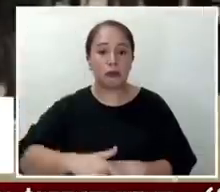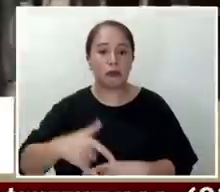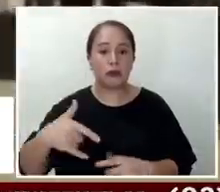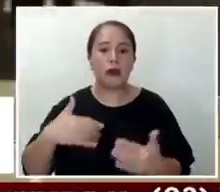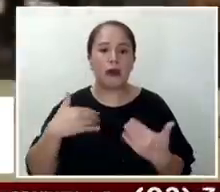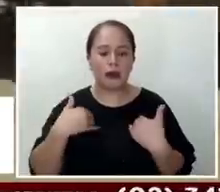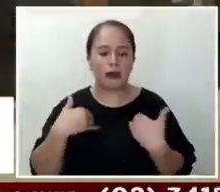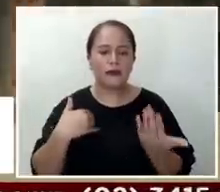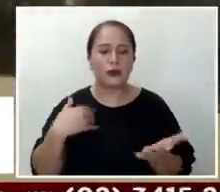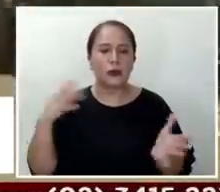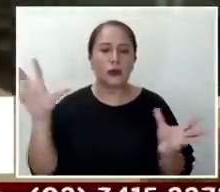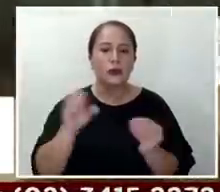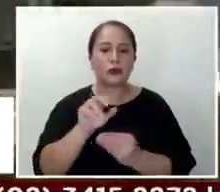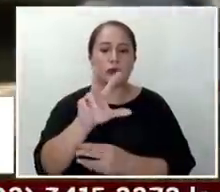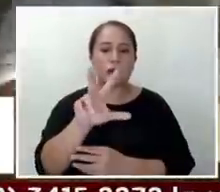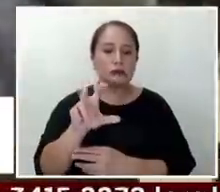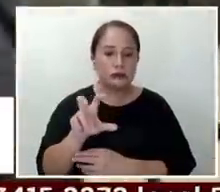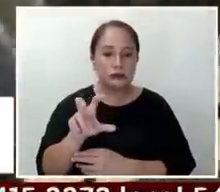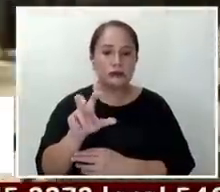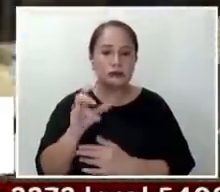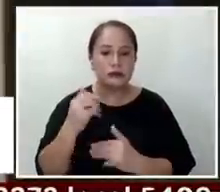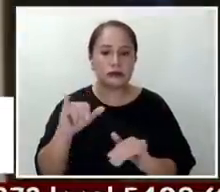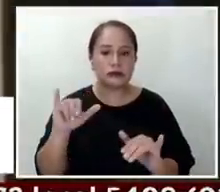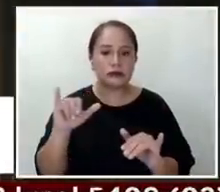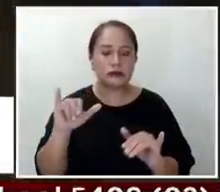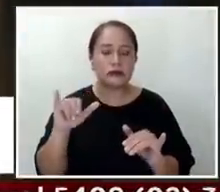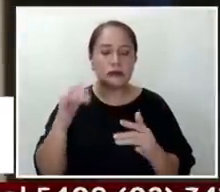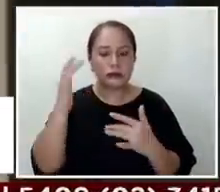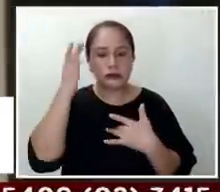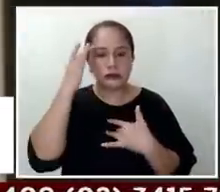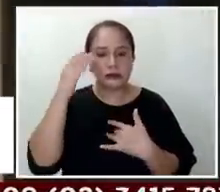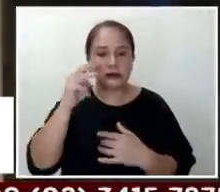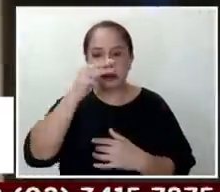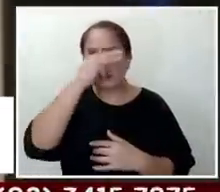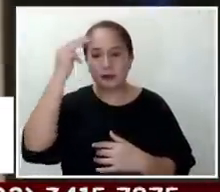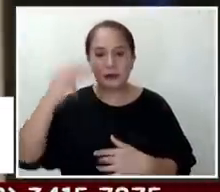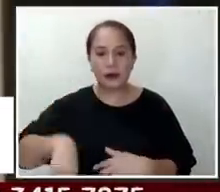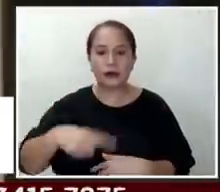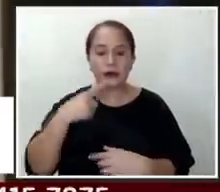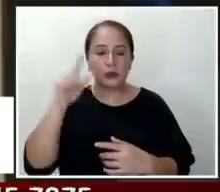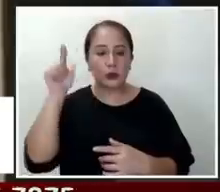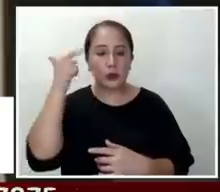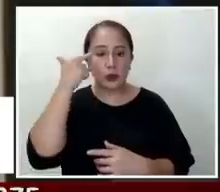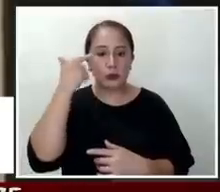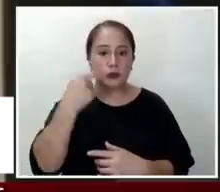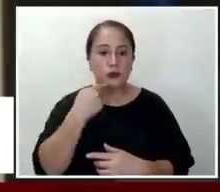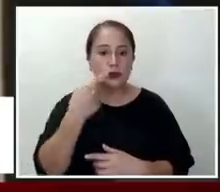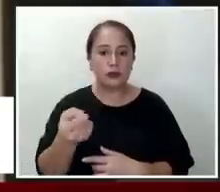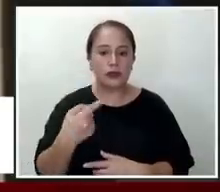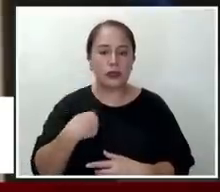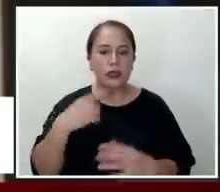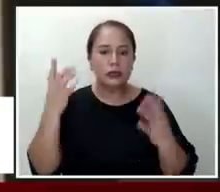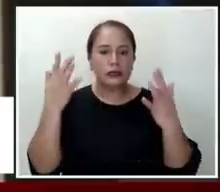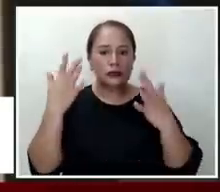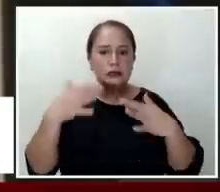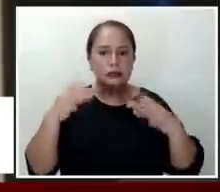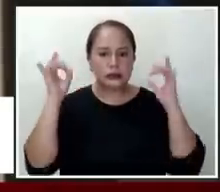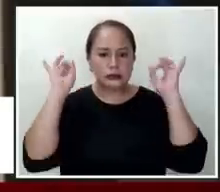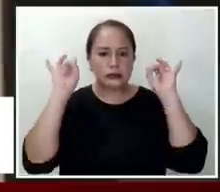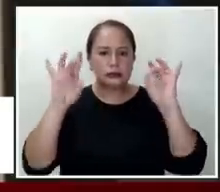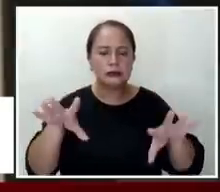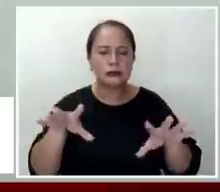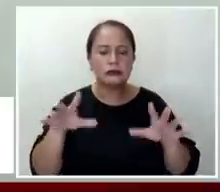higit 300 ang active cases noong buwan ng Marso. Inihayag ni Governor Dolor na nasa critical level na rin ang mga ospital sa